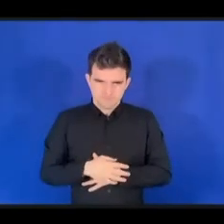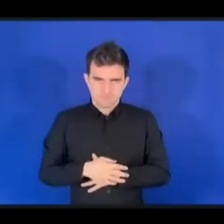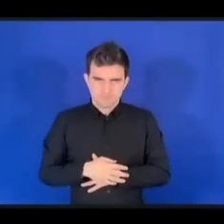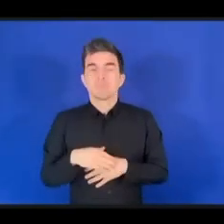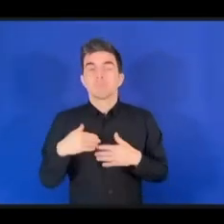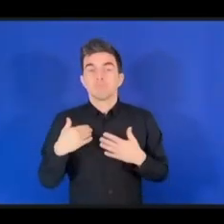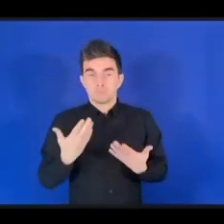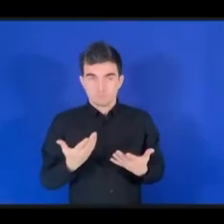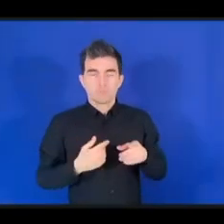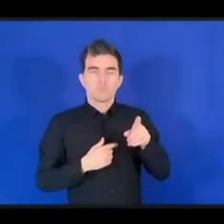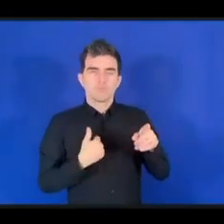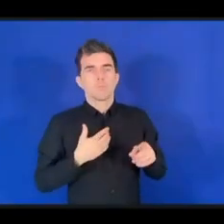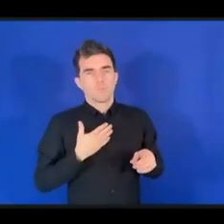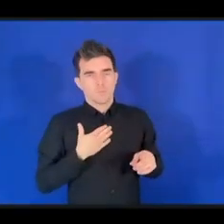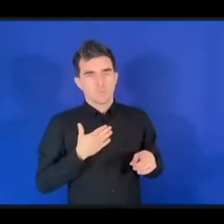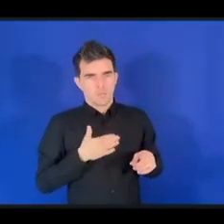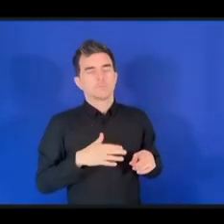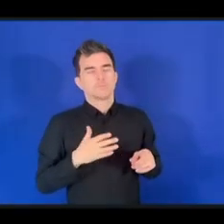边